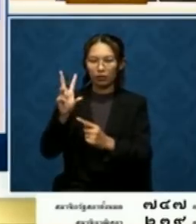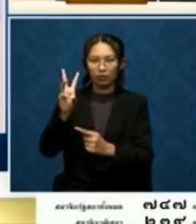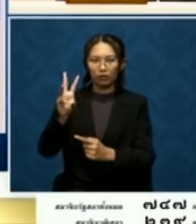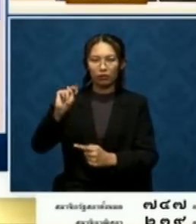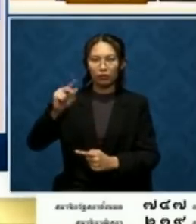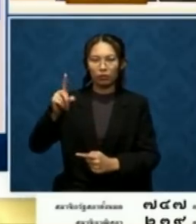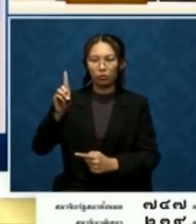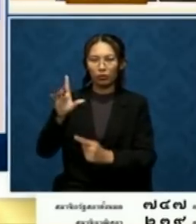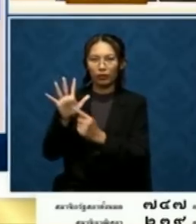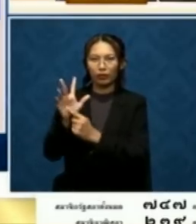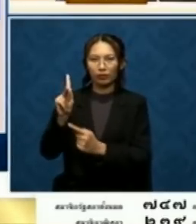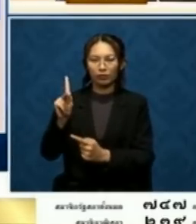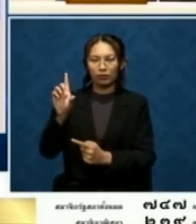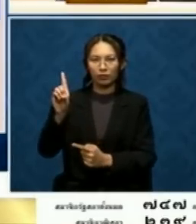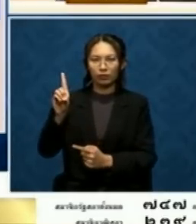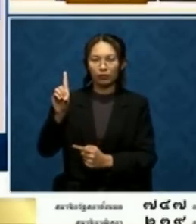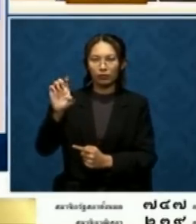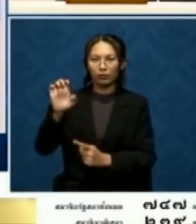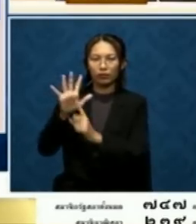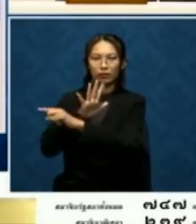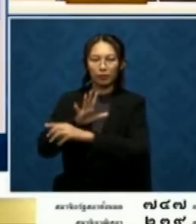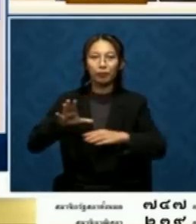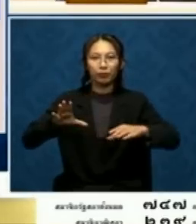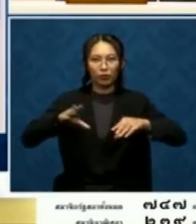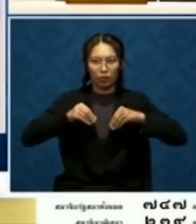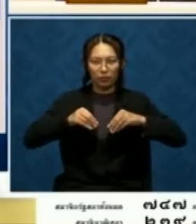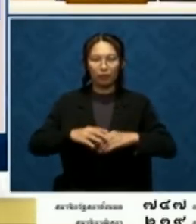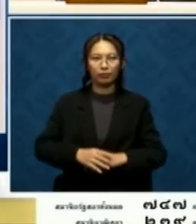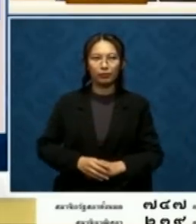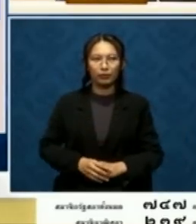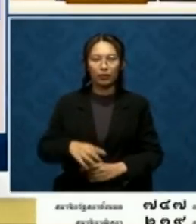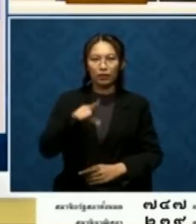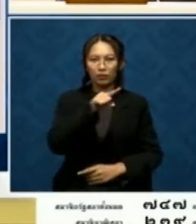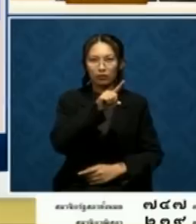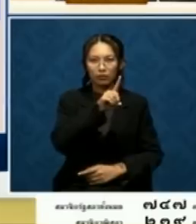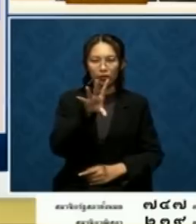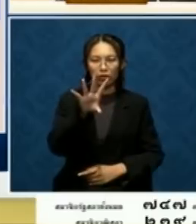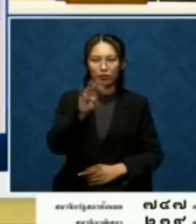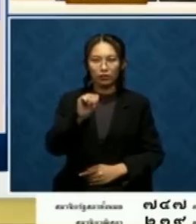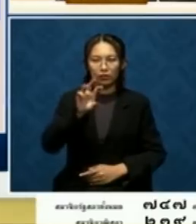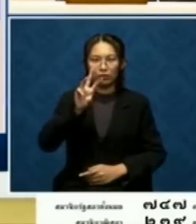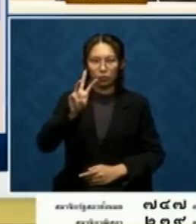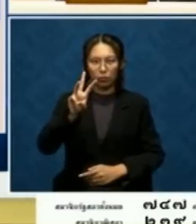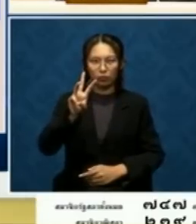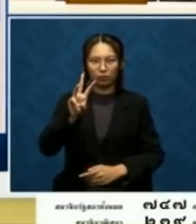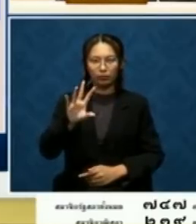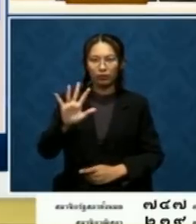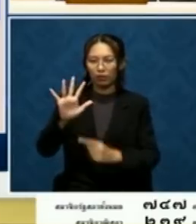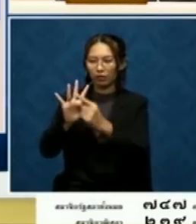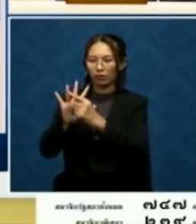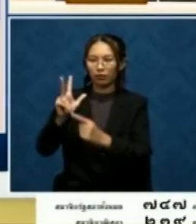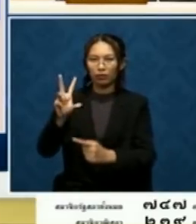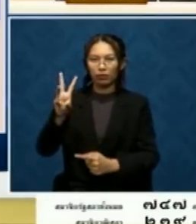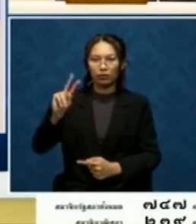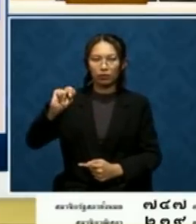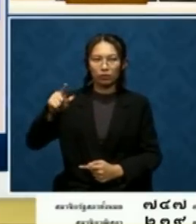เนี่ยนะครับแล้วก็ตรงนี้ก็เป็นโจทย์ใหญ่ที่วันนี้เพื่อไทยเนี่ยอยู่ในภาวะที่เรียกว่าล้มละลายทางความเชื่อถือ เพราะนั้นจึงไม่น่าแปลกใจว่าทำไม